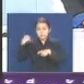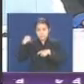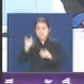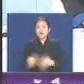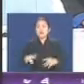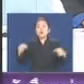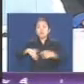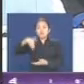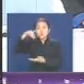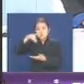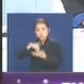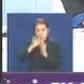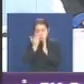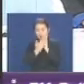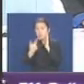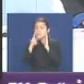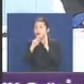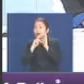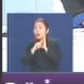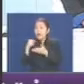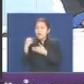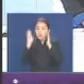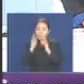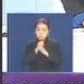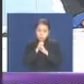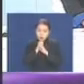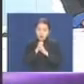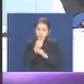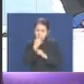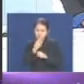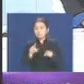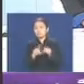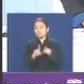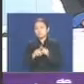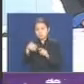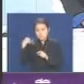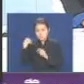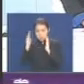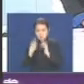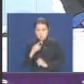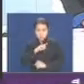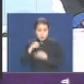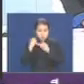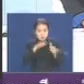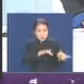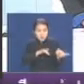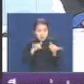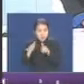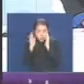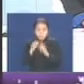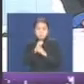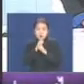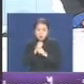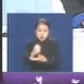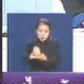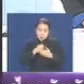ผู้สูงอายุบ้านบางแคย่านเพชรเกษมก็เป็นไปอย่างยากลําบากทีเดียวนะคะทางเจ้าหน้าที่ก็สามารถที่จะย้ายผู้สูงอายุที่ไม่สามารถช่